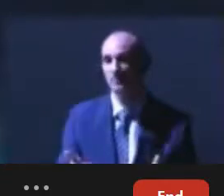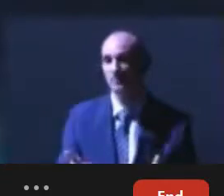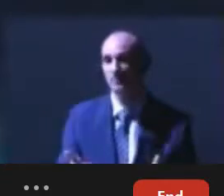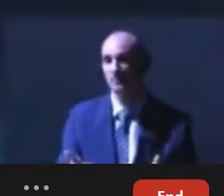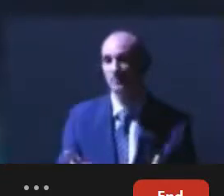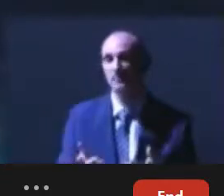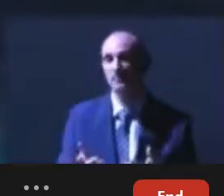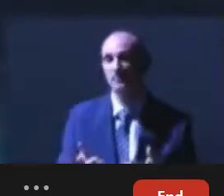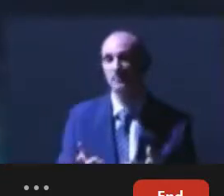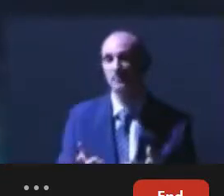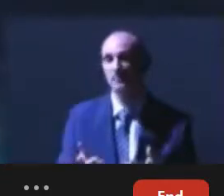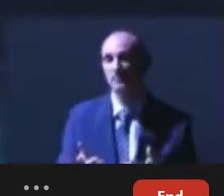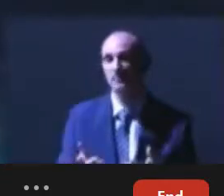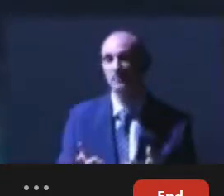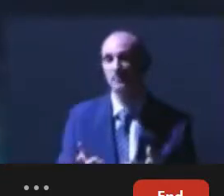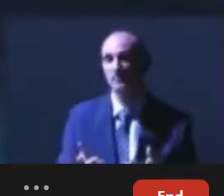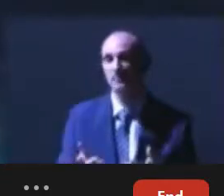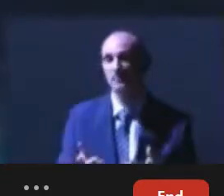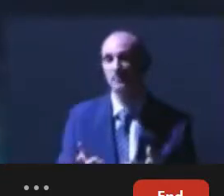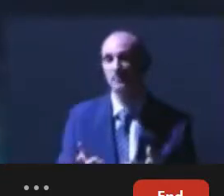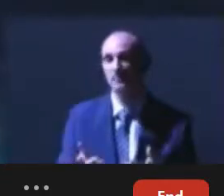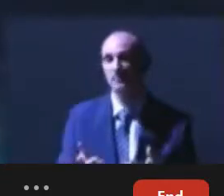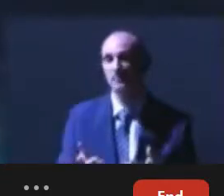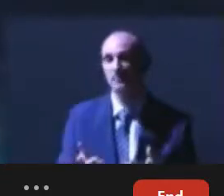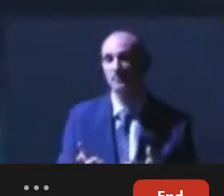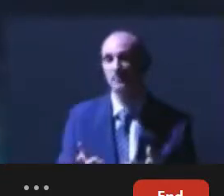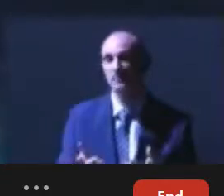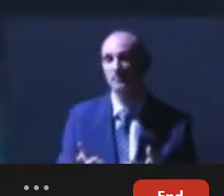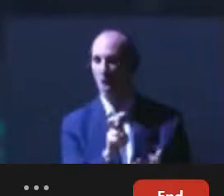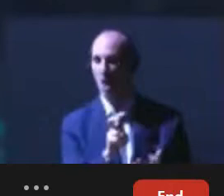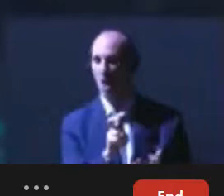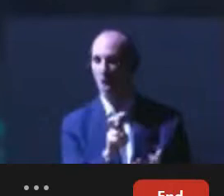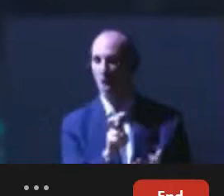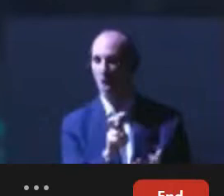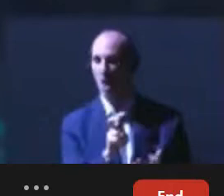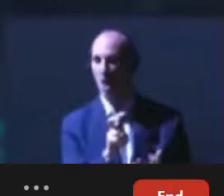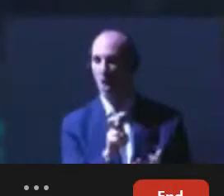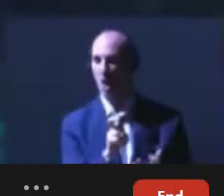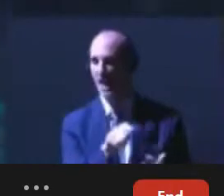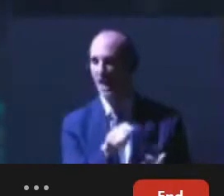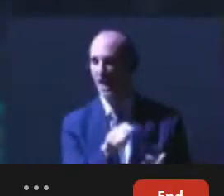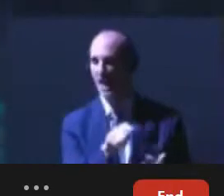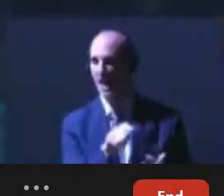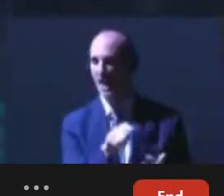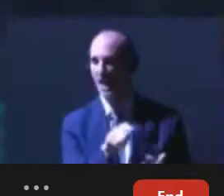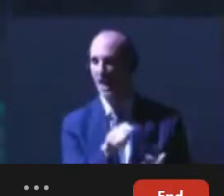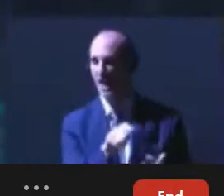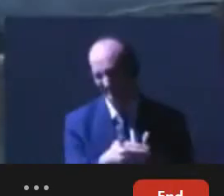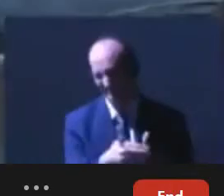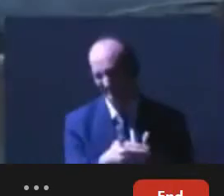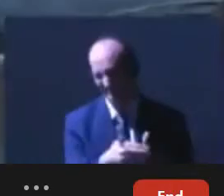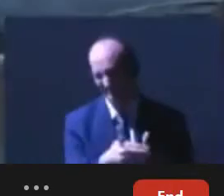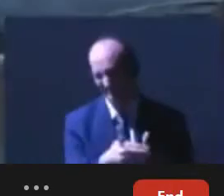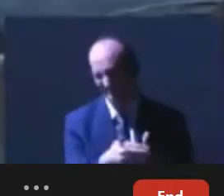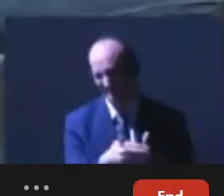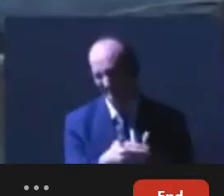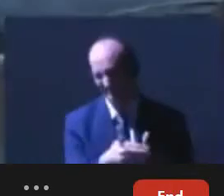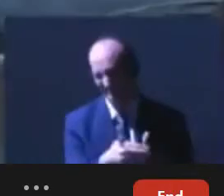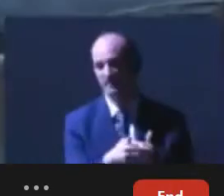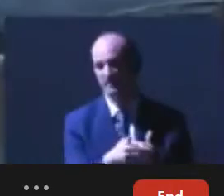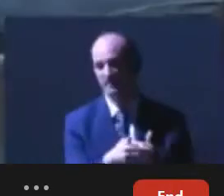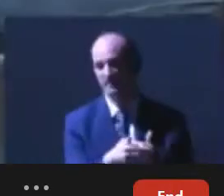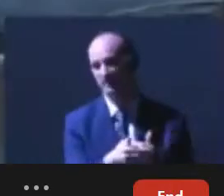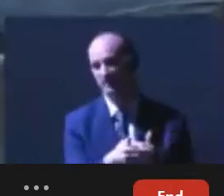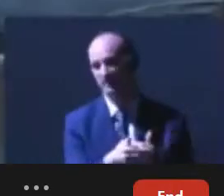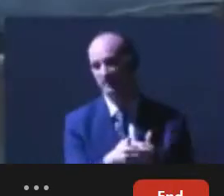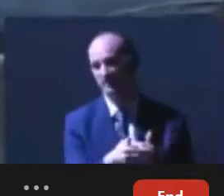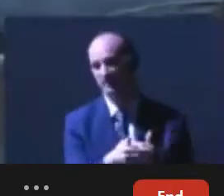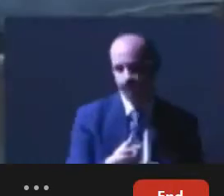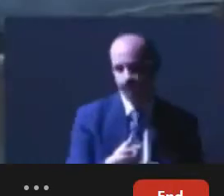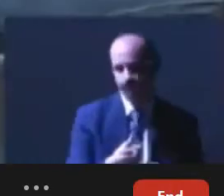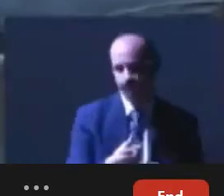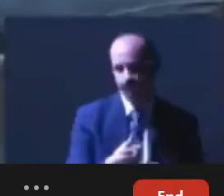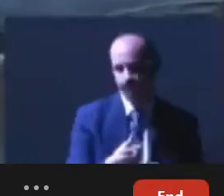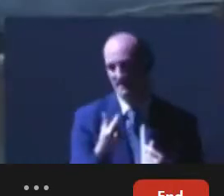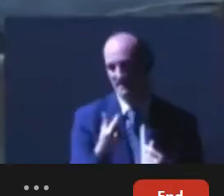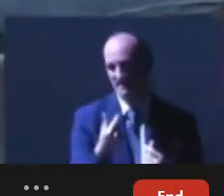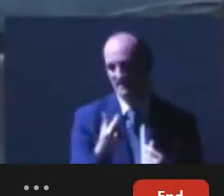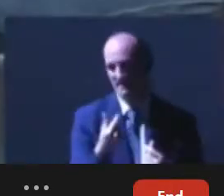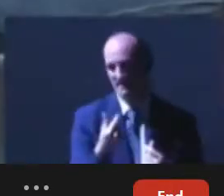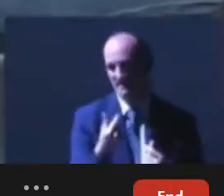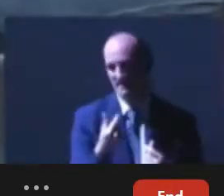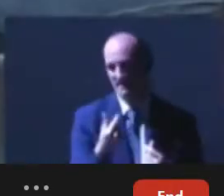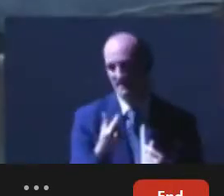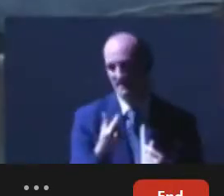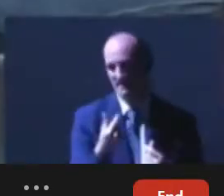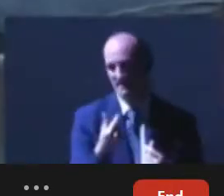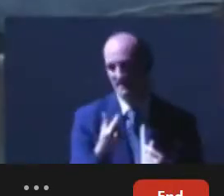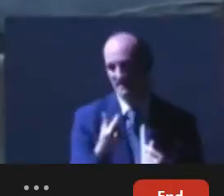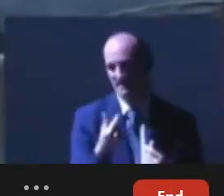có giấy sự áp đặt của tiền đô la, và sau đằng sau đô la thì có nhiều các cái đế chế khác nhau, thì bây giờ nó sẽ chuyển